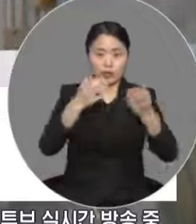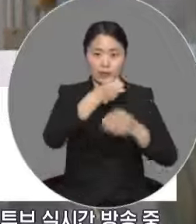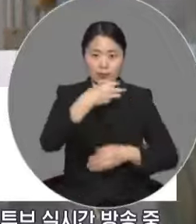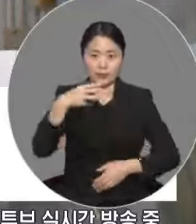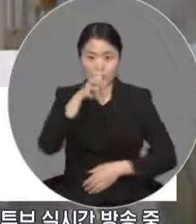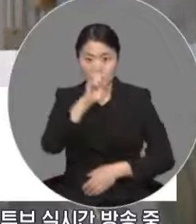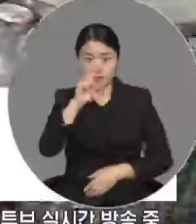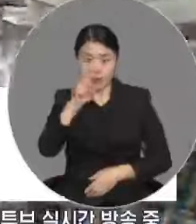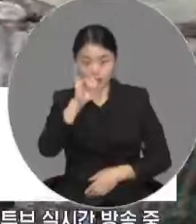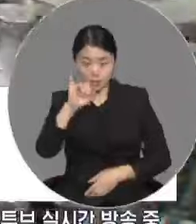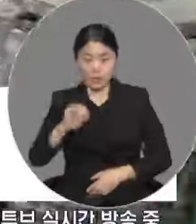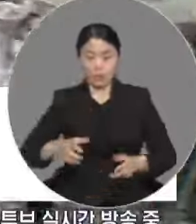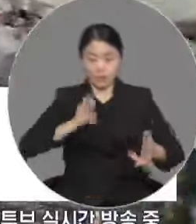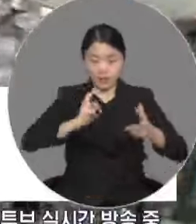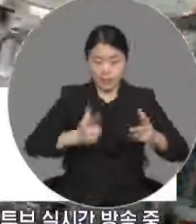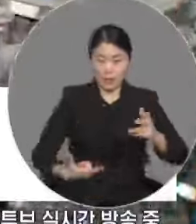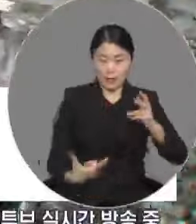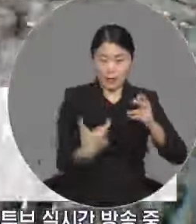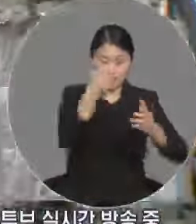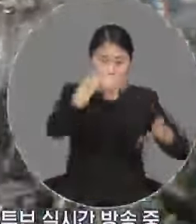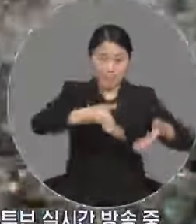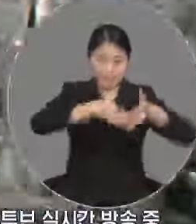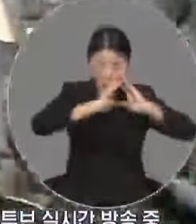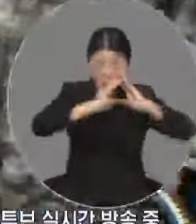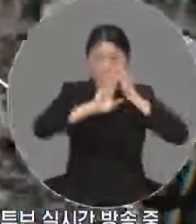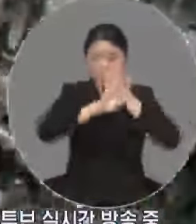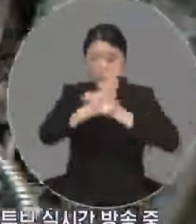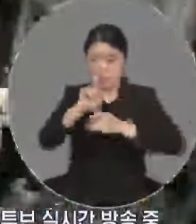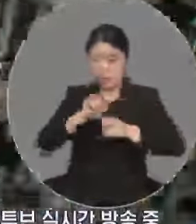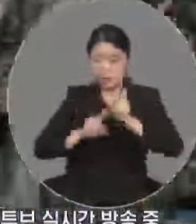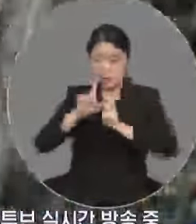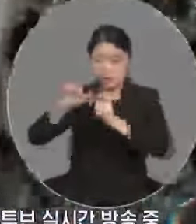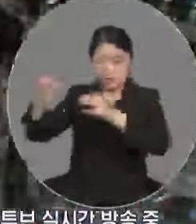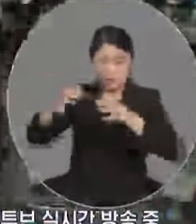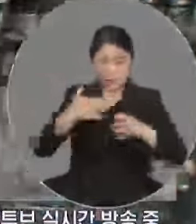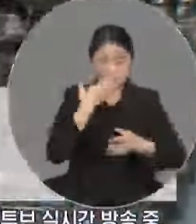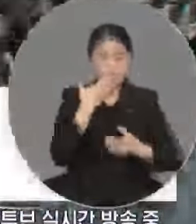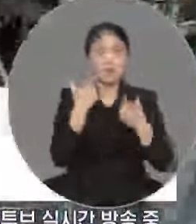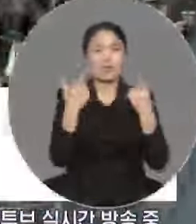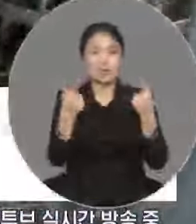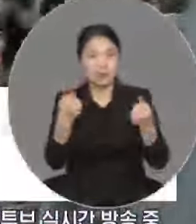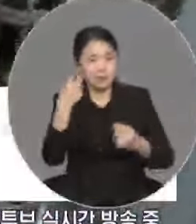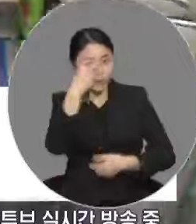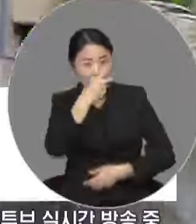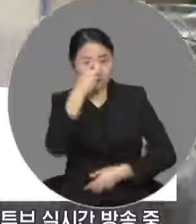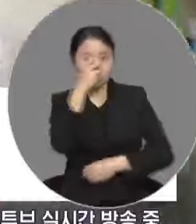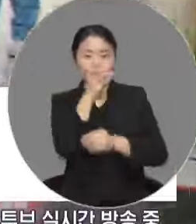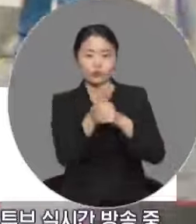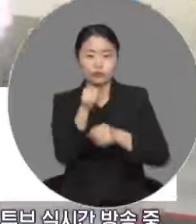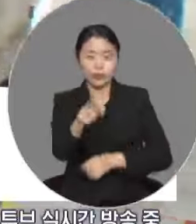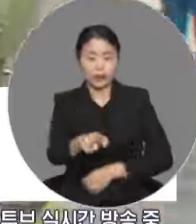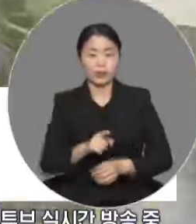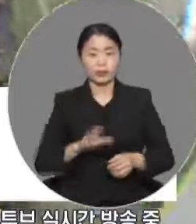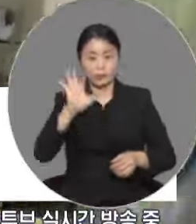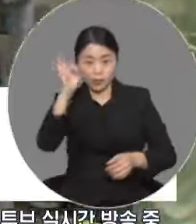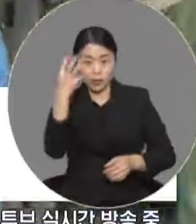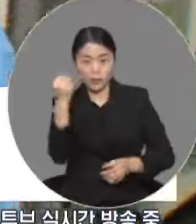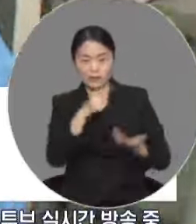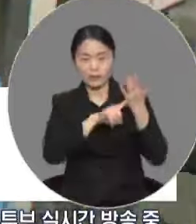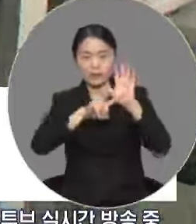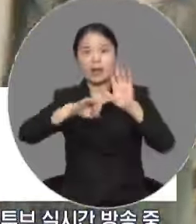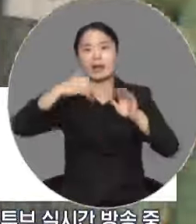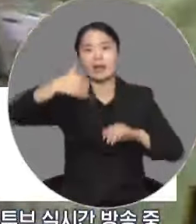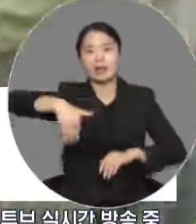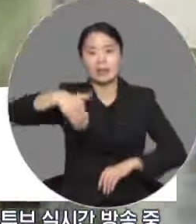SDI는 추가 투자도 검토하고 있습니다. 구체적인 금액은 밝히지 않고 있지만 울산의 신형 배터리